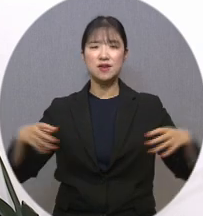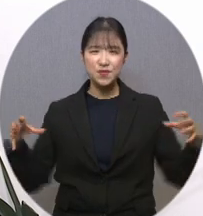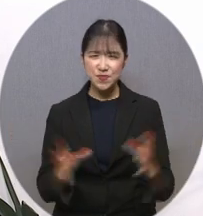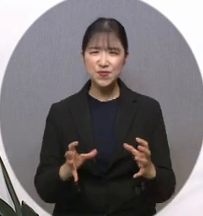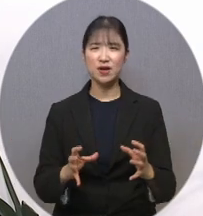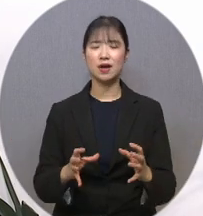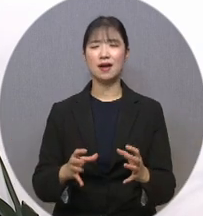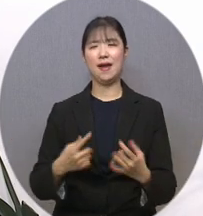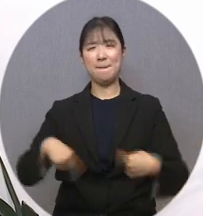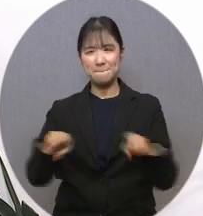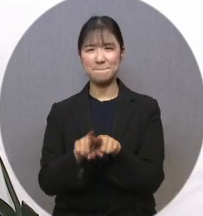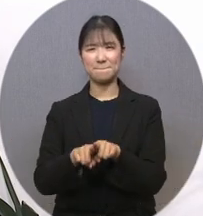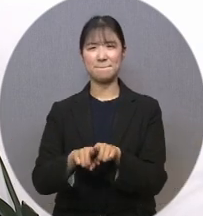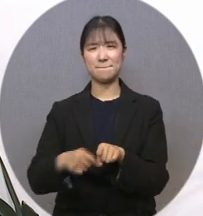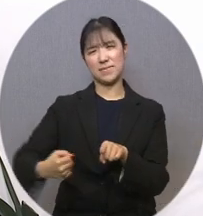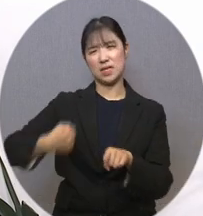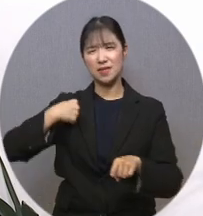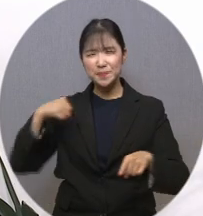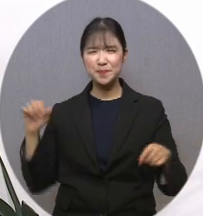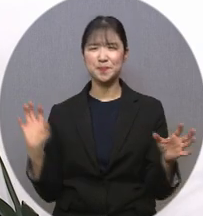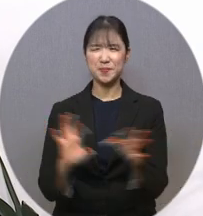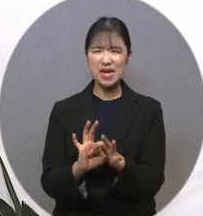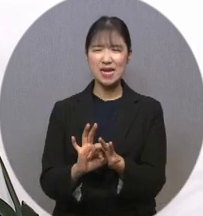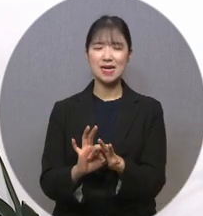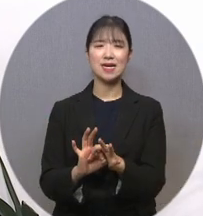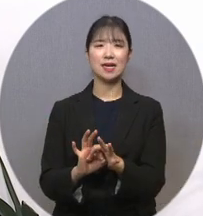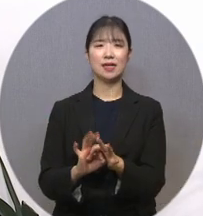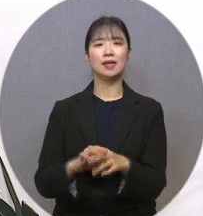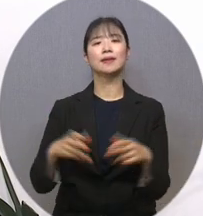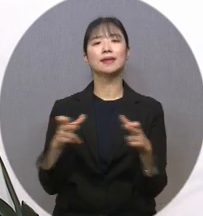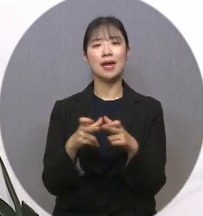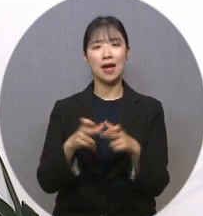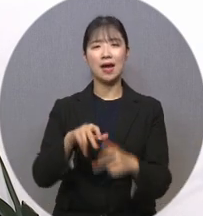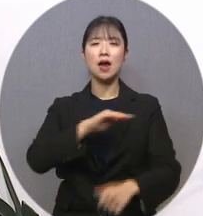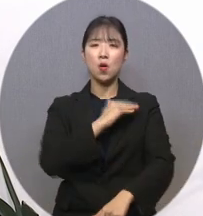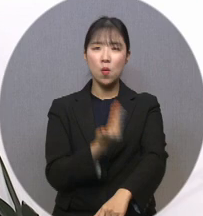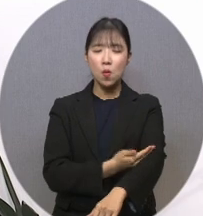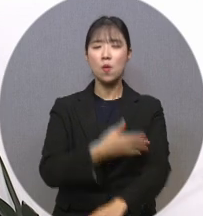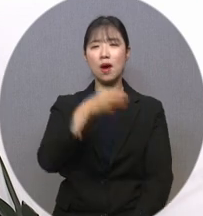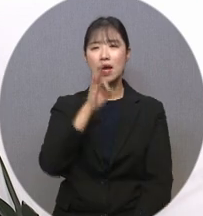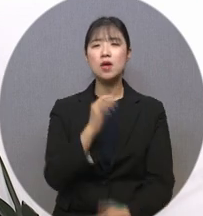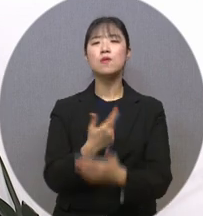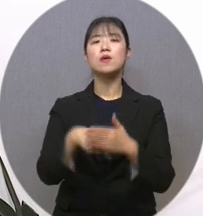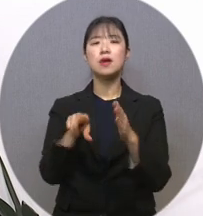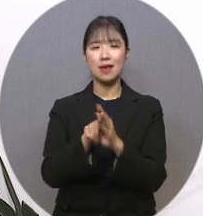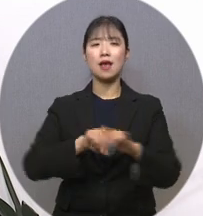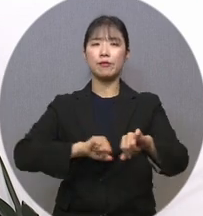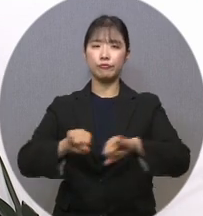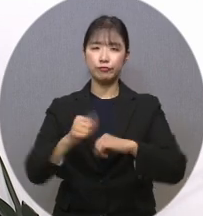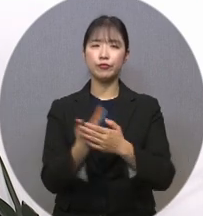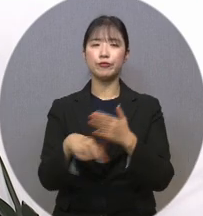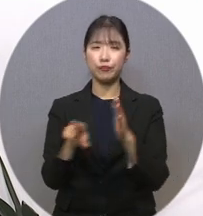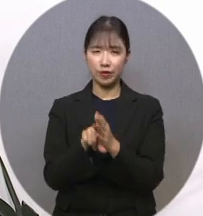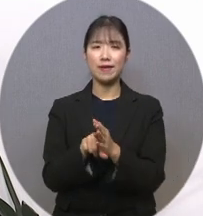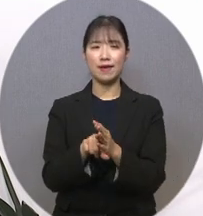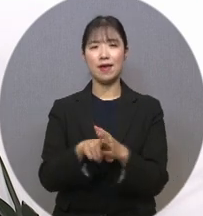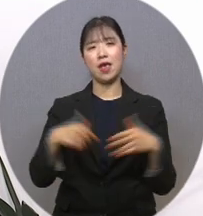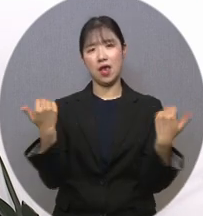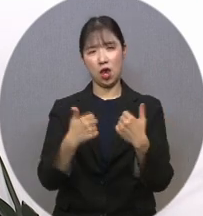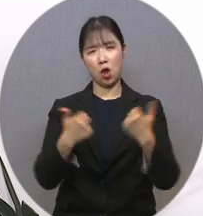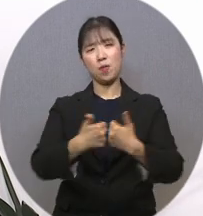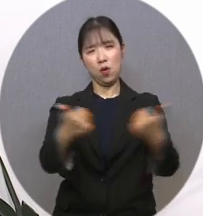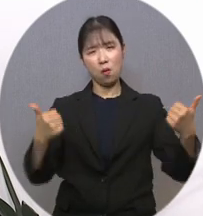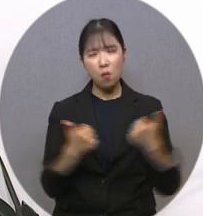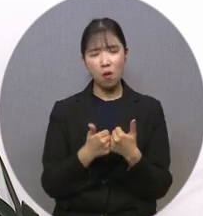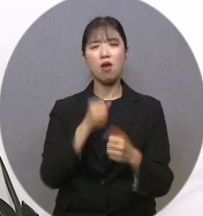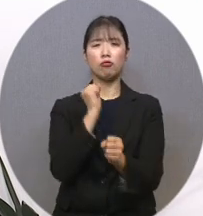뭉쳐서 합쳐서 결속된 그런 장애인의 권익을 위한 운동이 될 수 있게끔 협의회 구성이